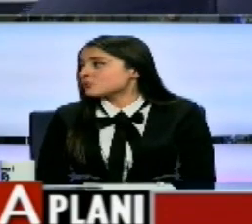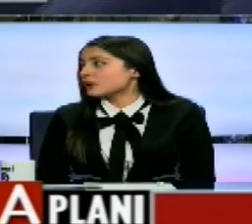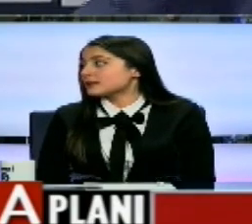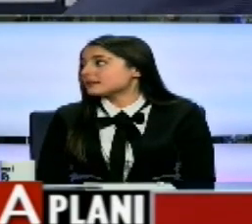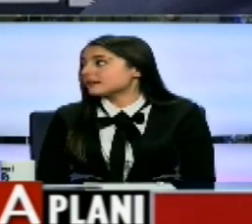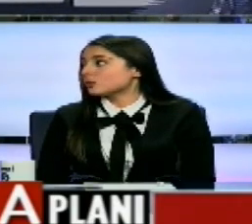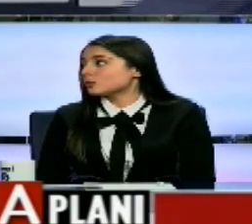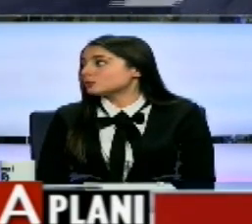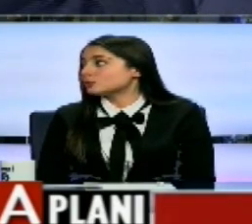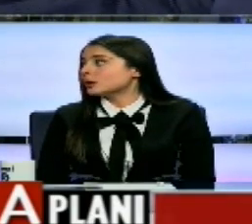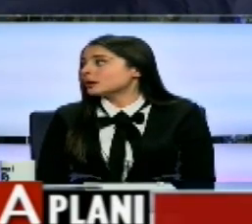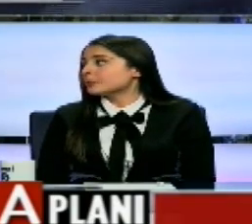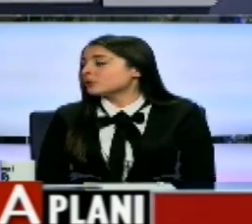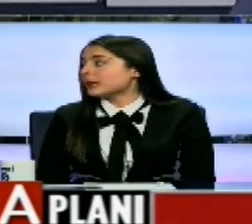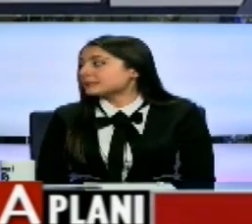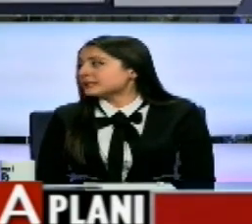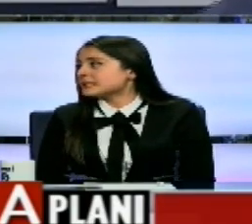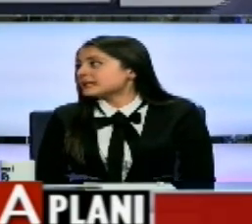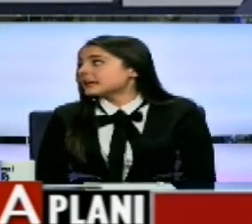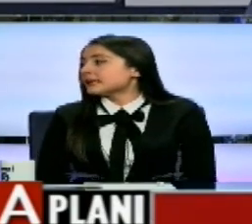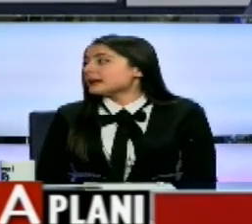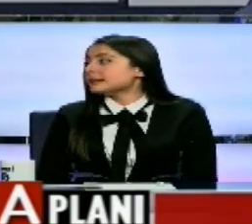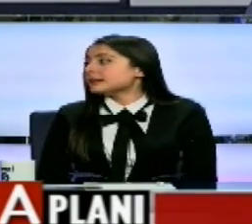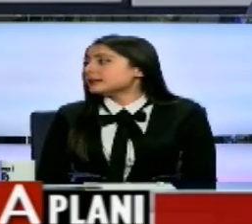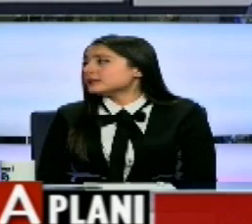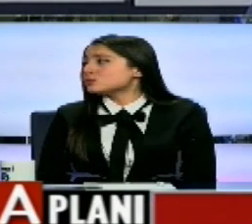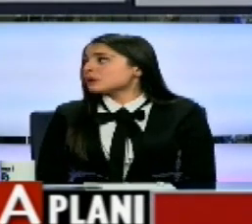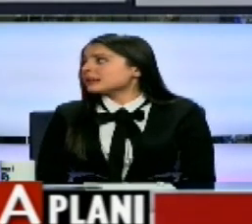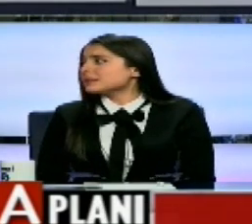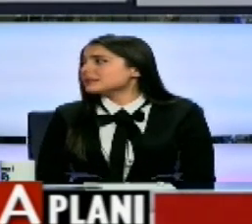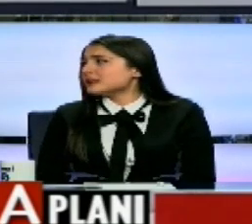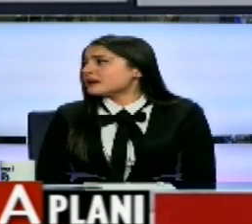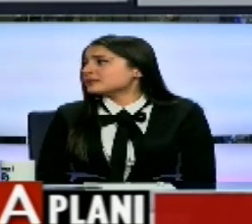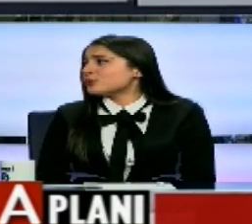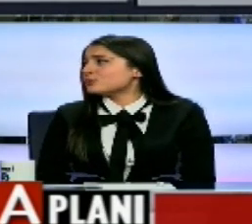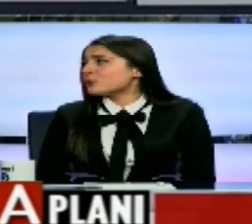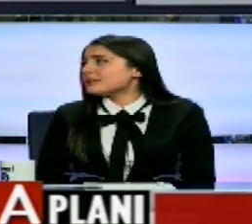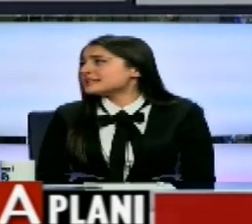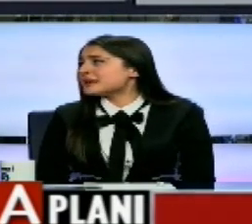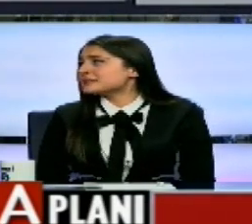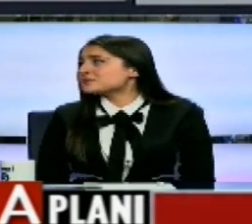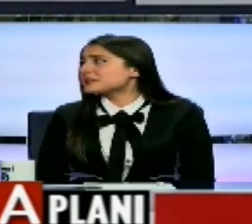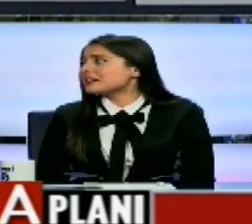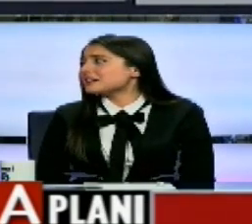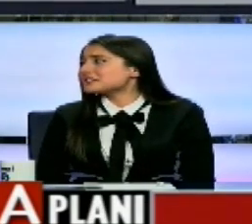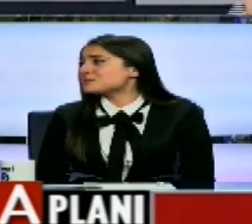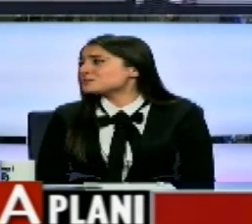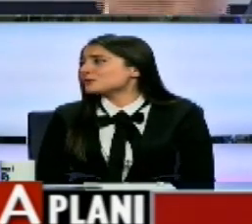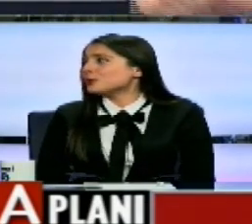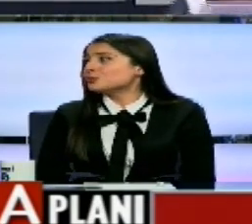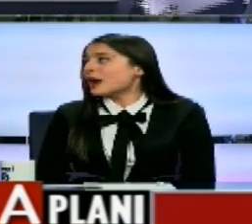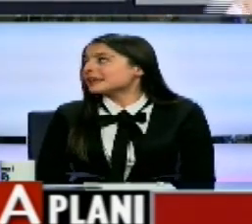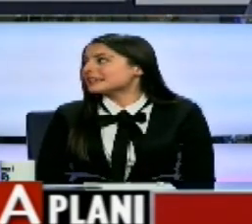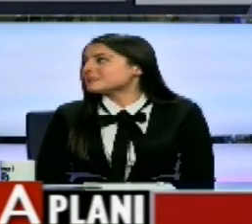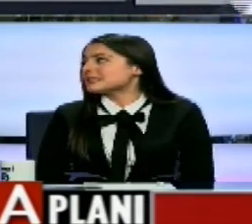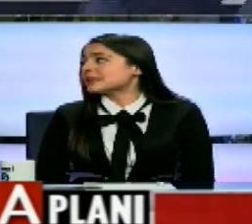da çok alt seviyede olduğu bir dönemdeyiz. Yani sürekli bir artık normal insanların sürekli ağzına yapışmış olan